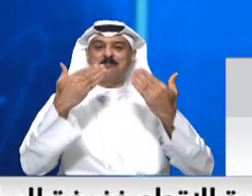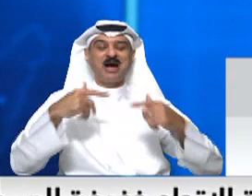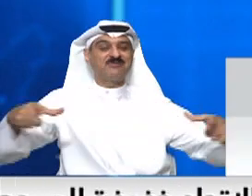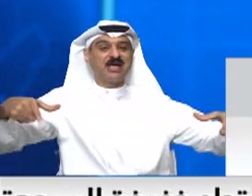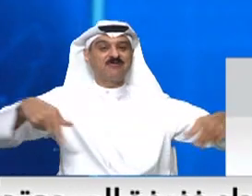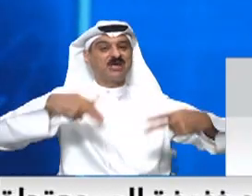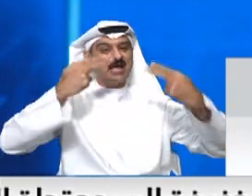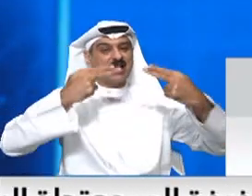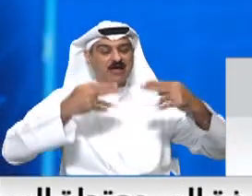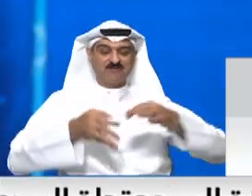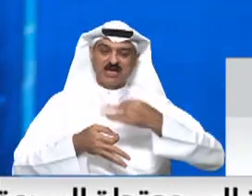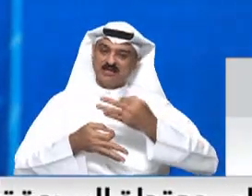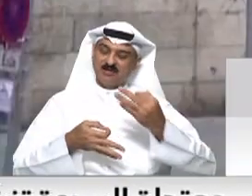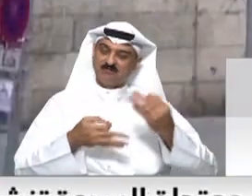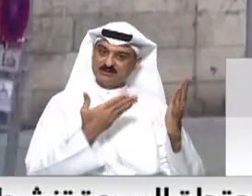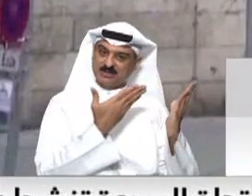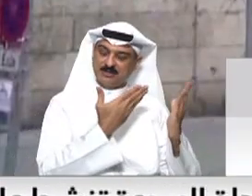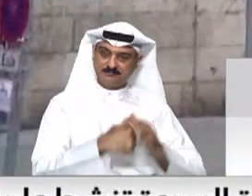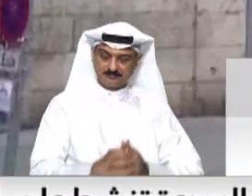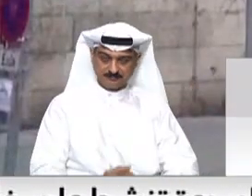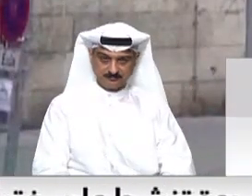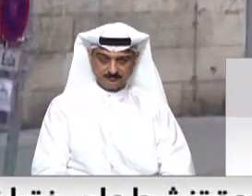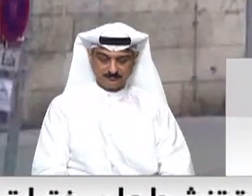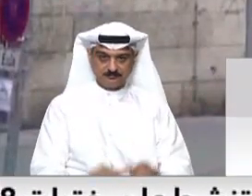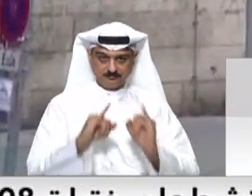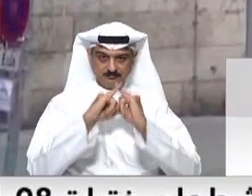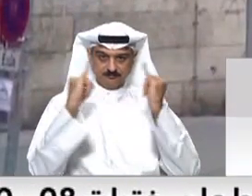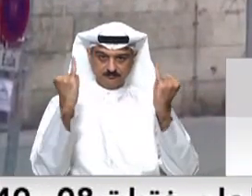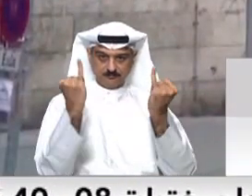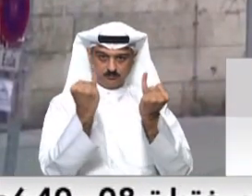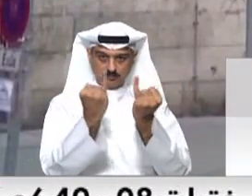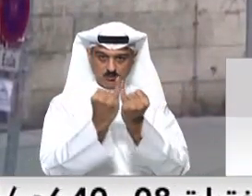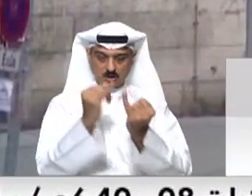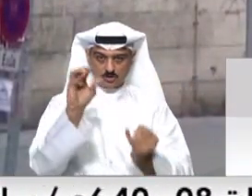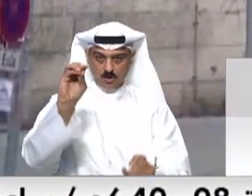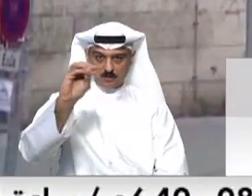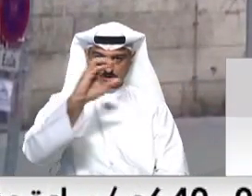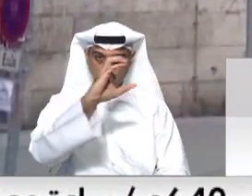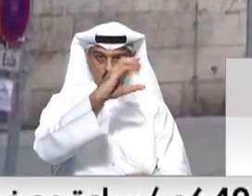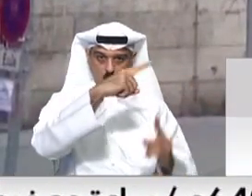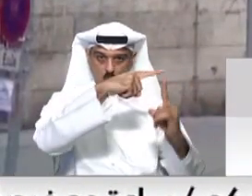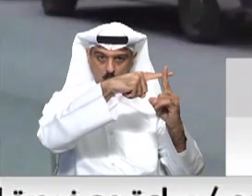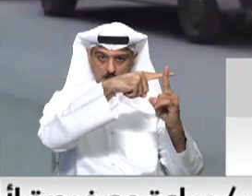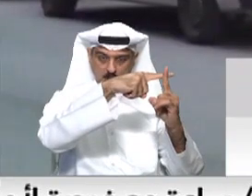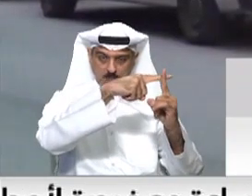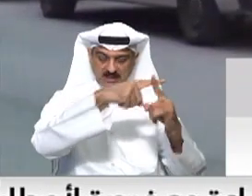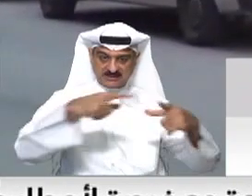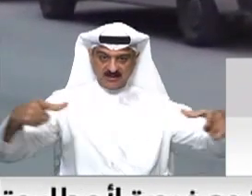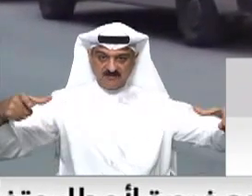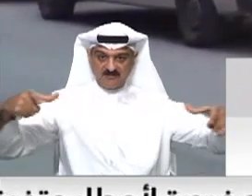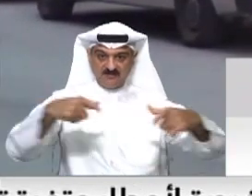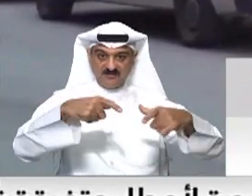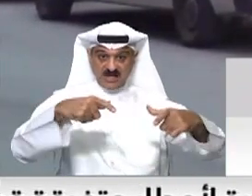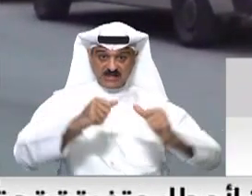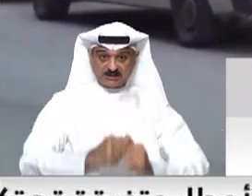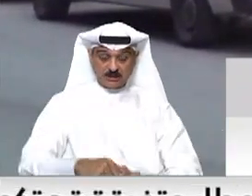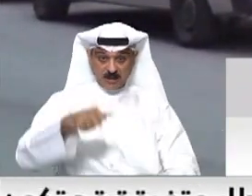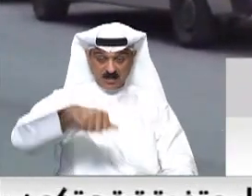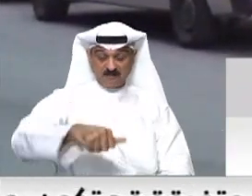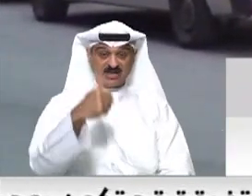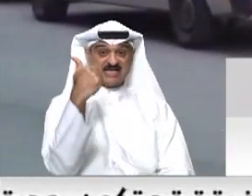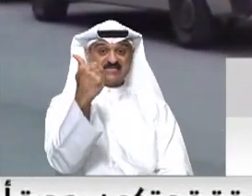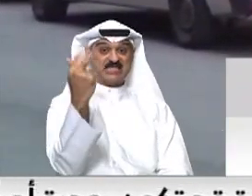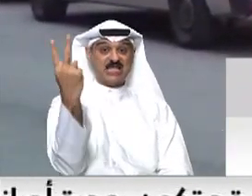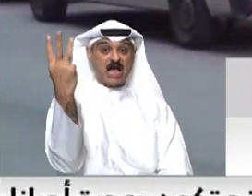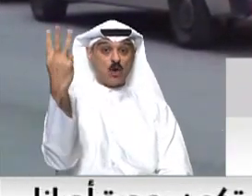الى تفاصيل اعلنت منظمه البلدان المصدره للنفط اوبك ان اجتماعها الوزاري ال 36